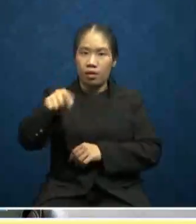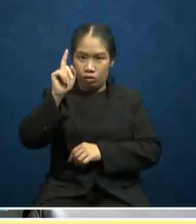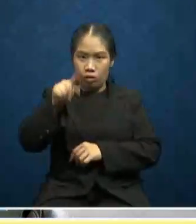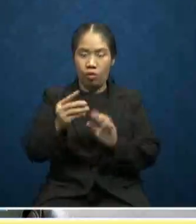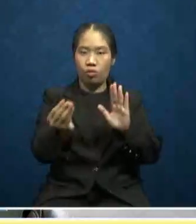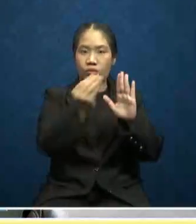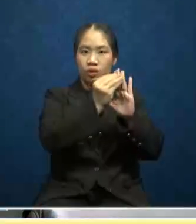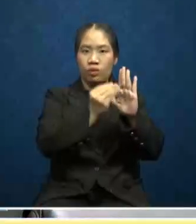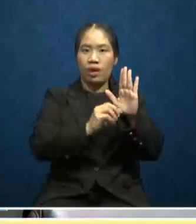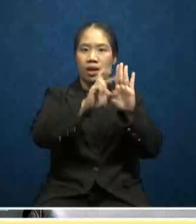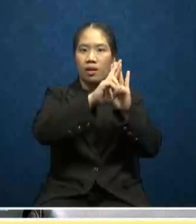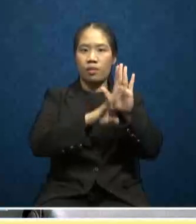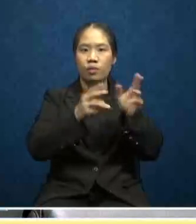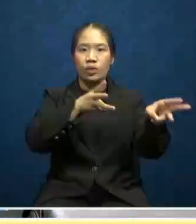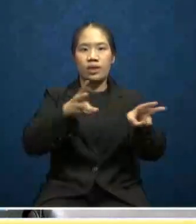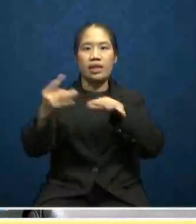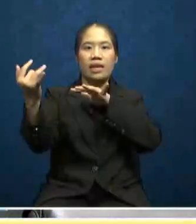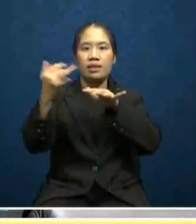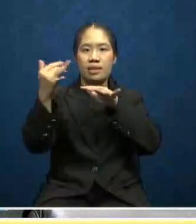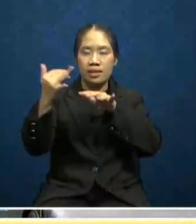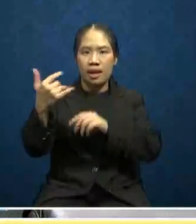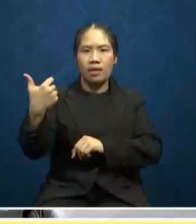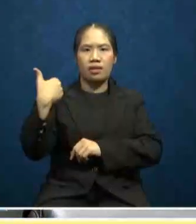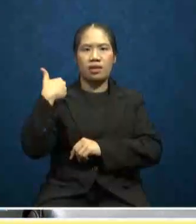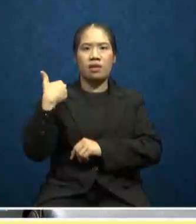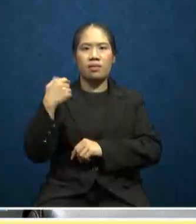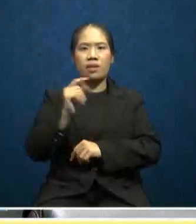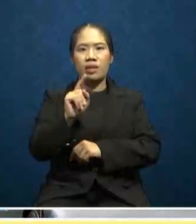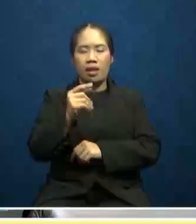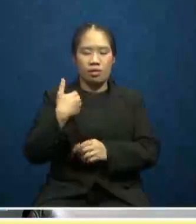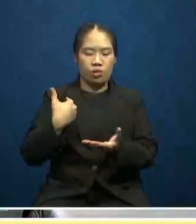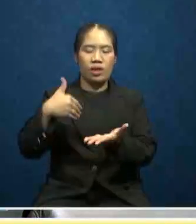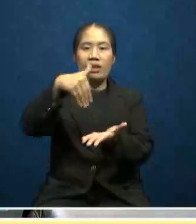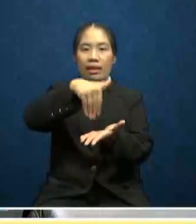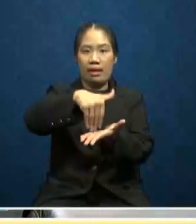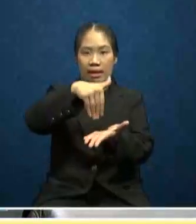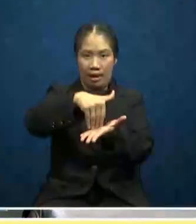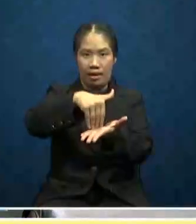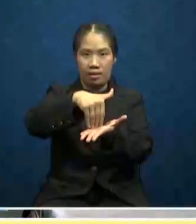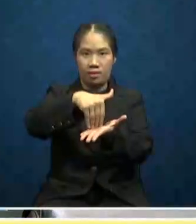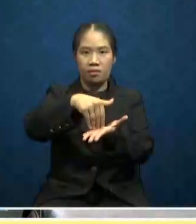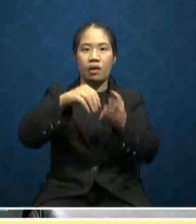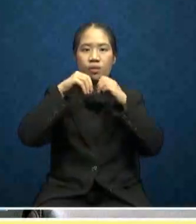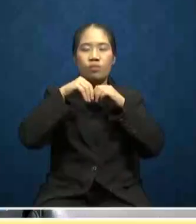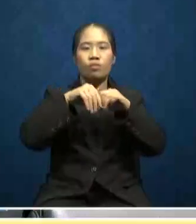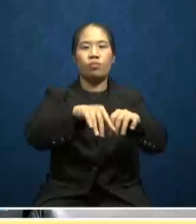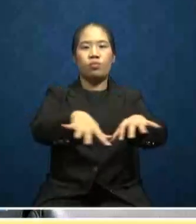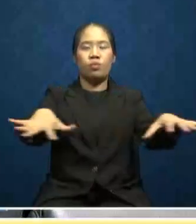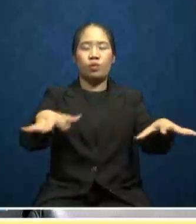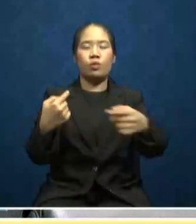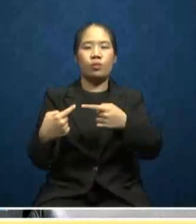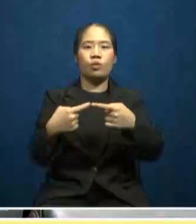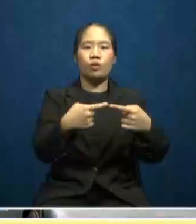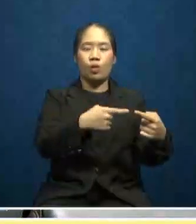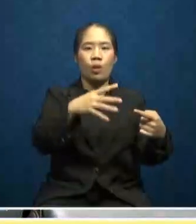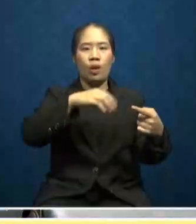ระบบของการสื่อสารที่มีสารจากส่วนกลางลงไปที่เป็นสารที่สามารถที่จะ